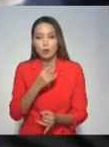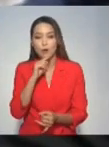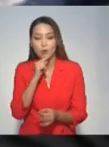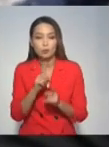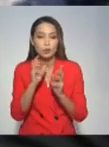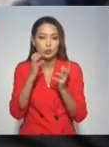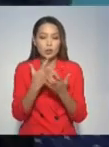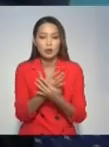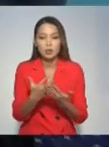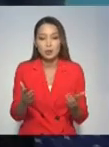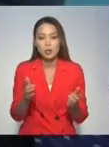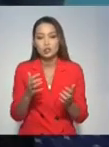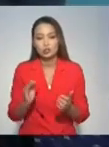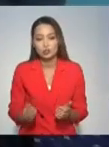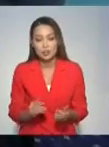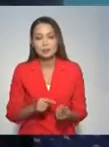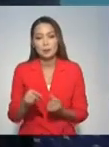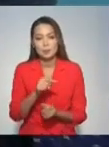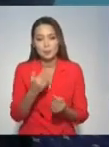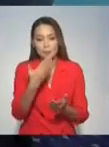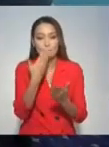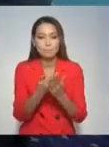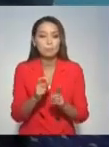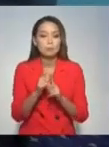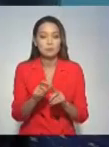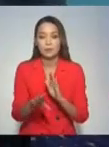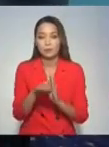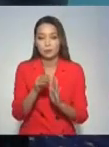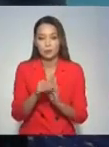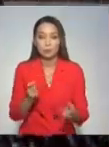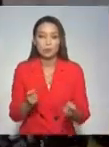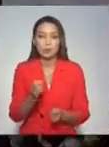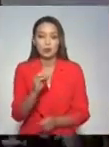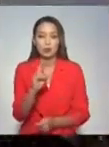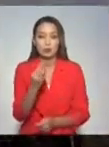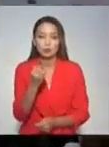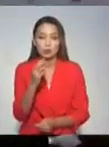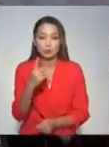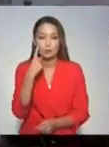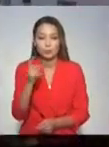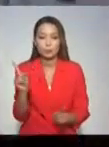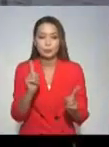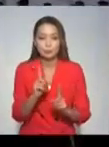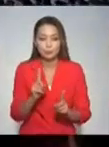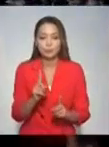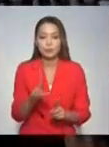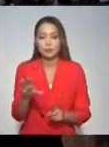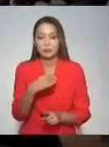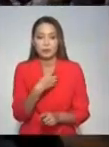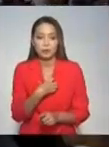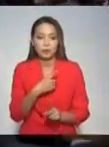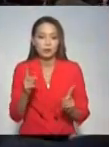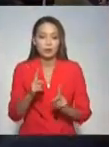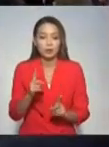стимулирование частного бизнеса, предложенные в предвыборной программе. Руководитель штаба Ерлан Кошанов отметил, что в первые агитационные дни